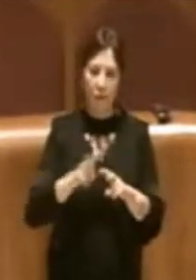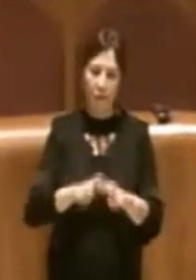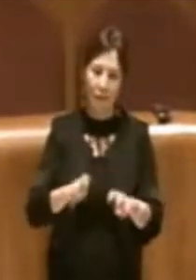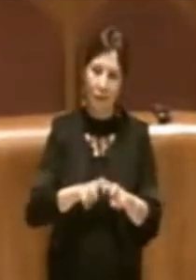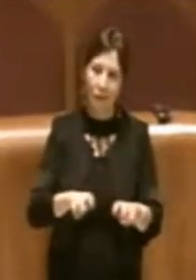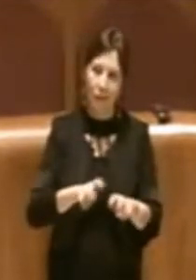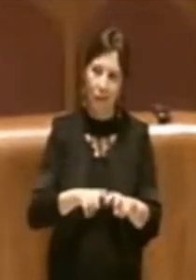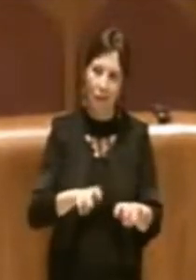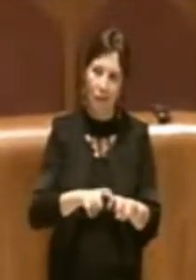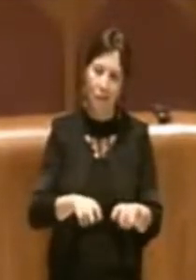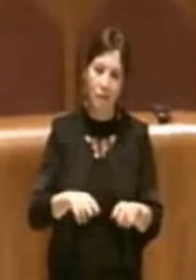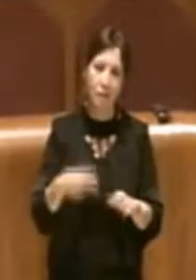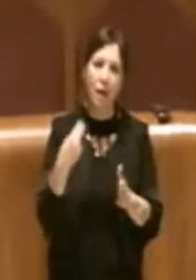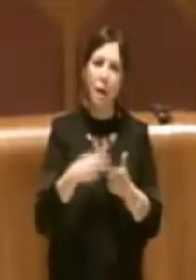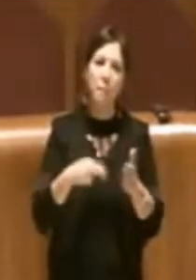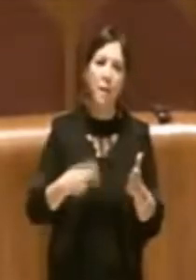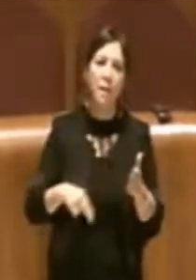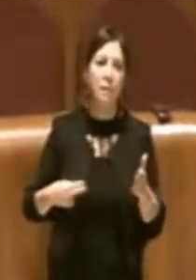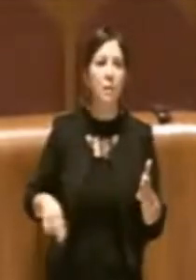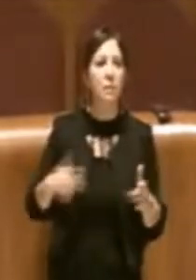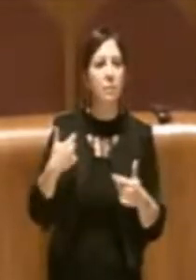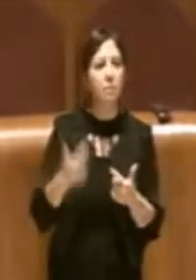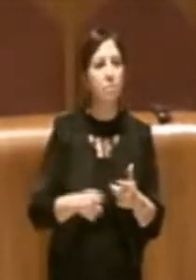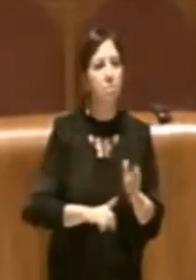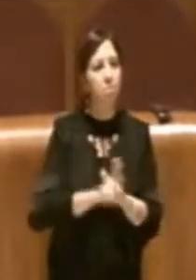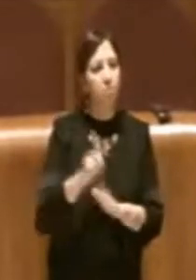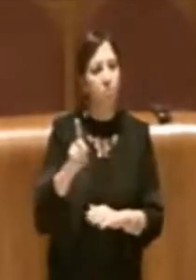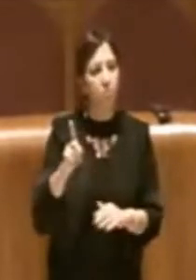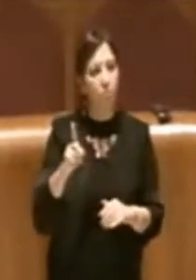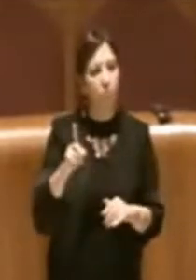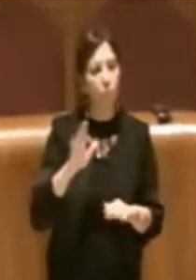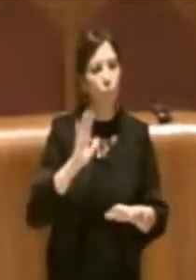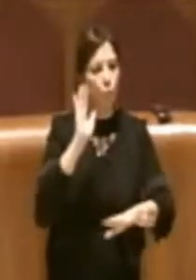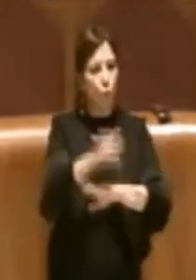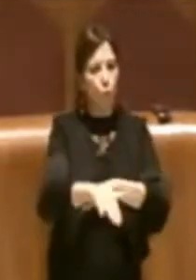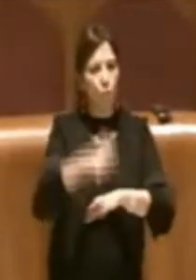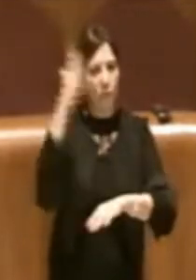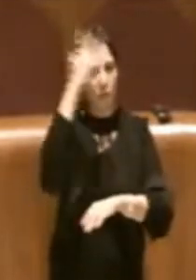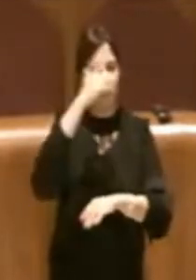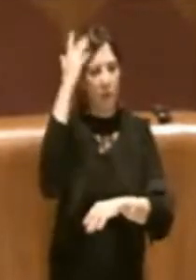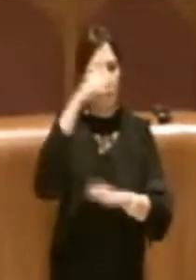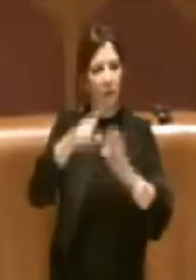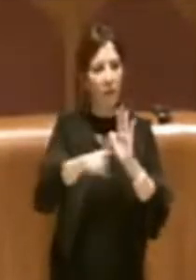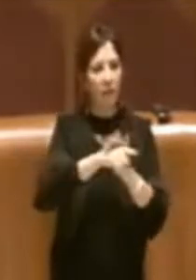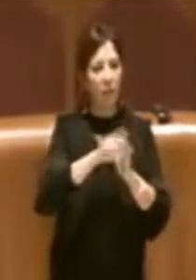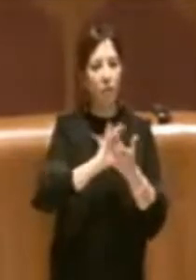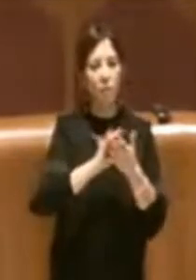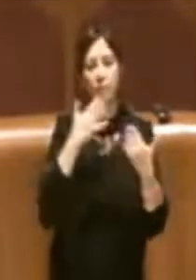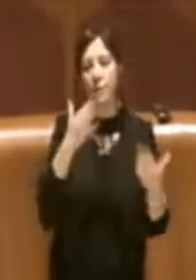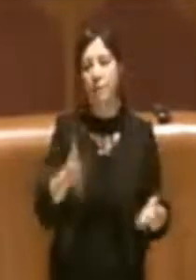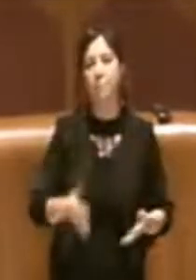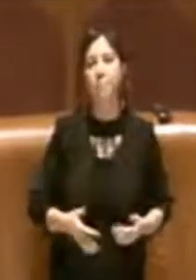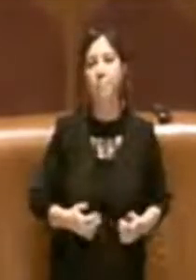analizzare gli emendamenti da portare per andare a superare i pareri negativi degli uffici. Grazie. Grazie.